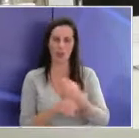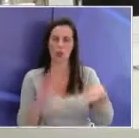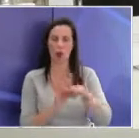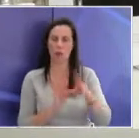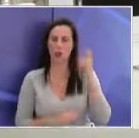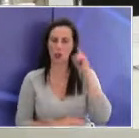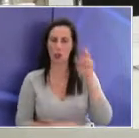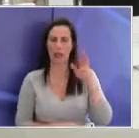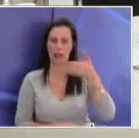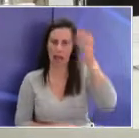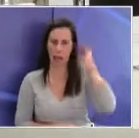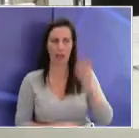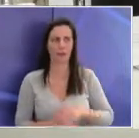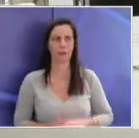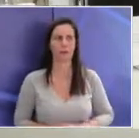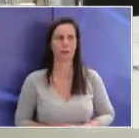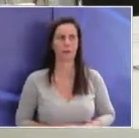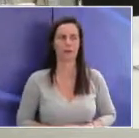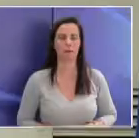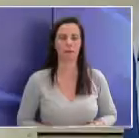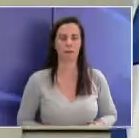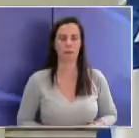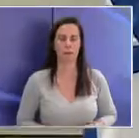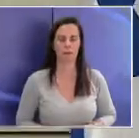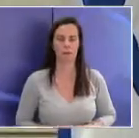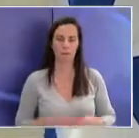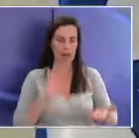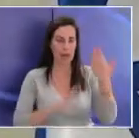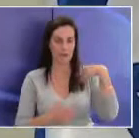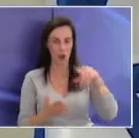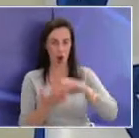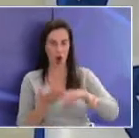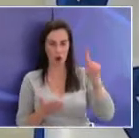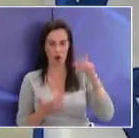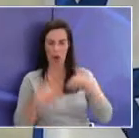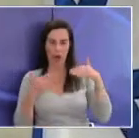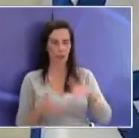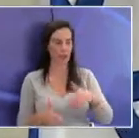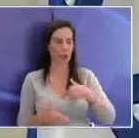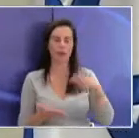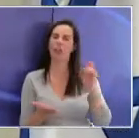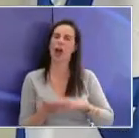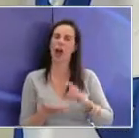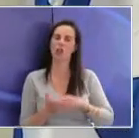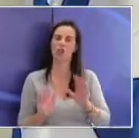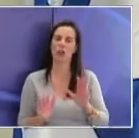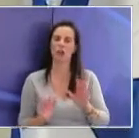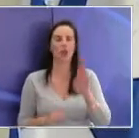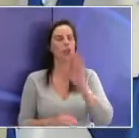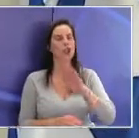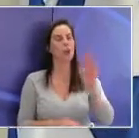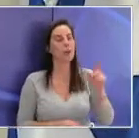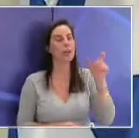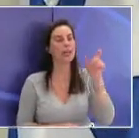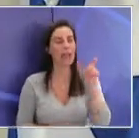נשמע את יאיר לפיד ונחזור לדבר. לפני חודש עמדתי פה ודרשתי שנתניהו